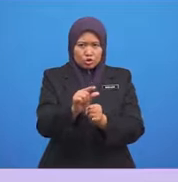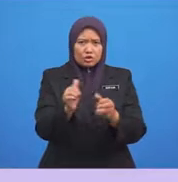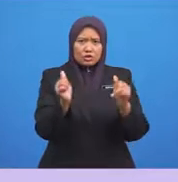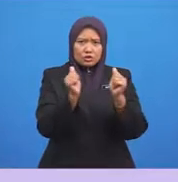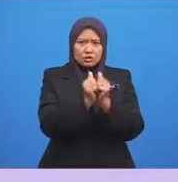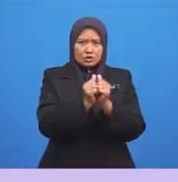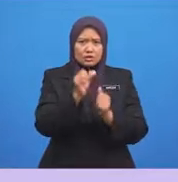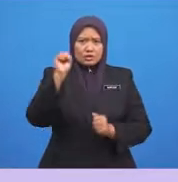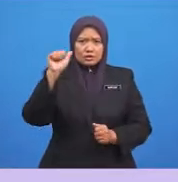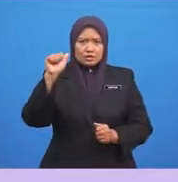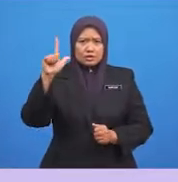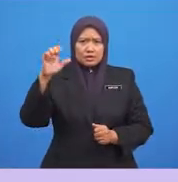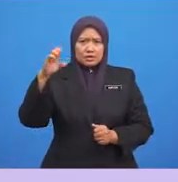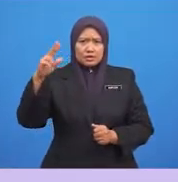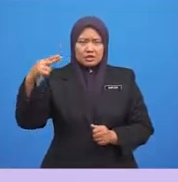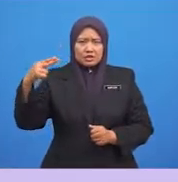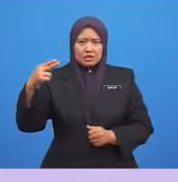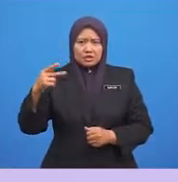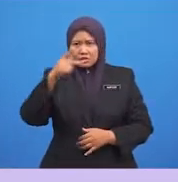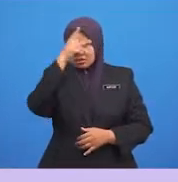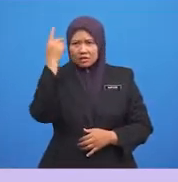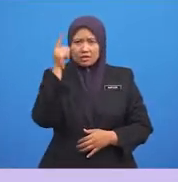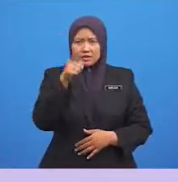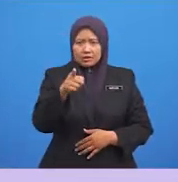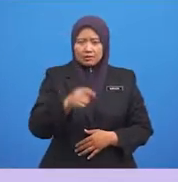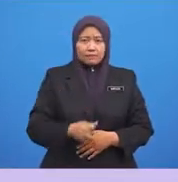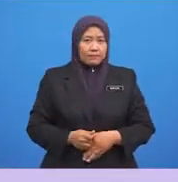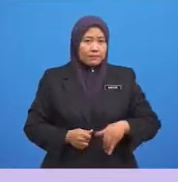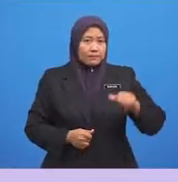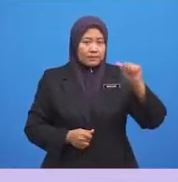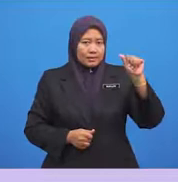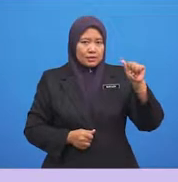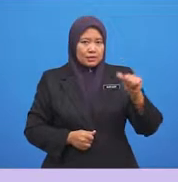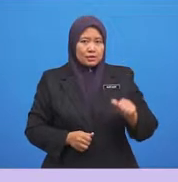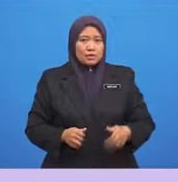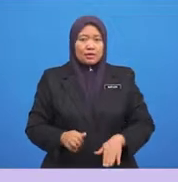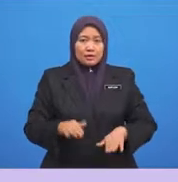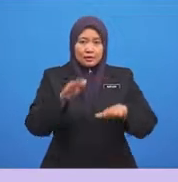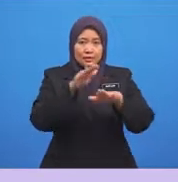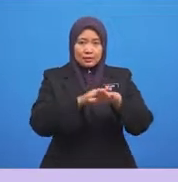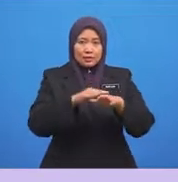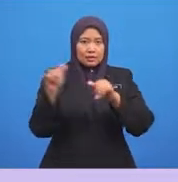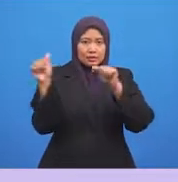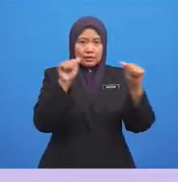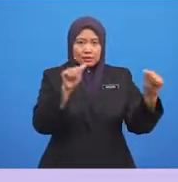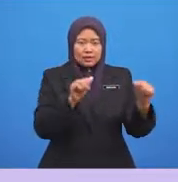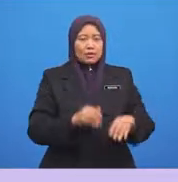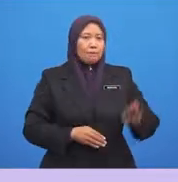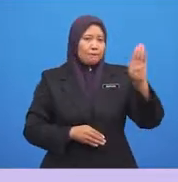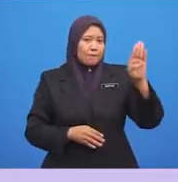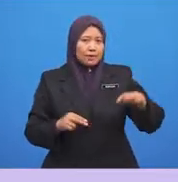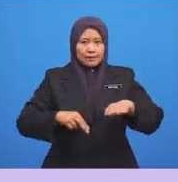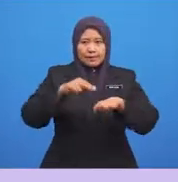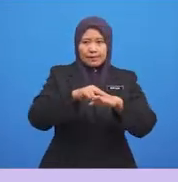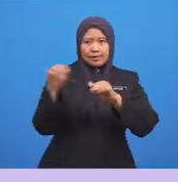A, atas angin, B, naik angin, C,